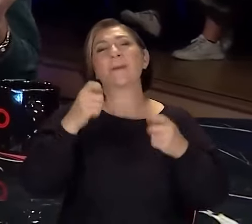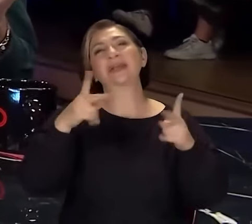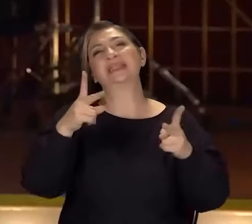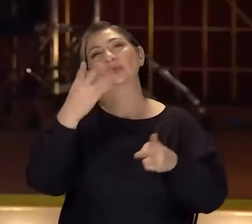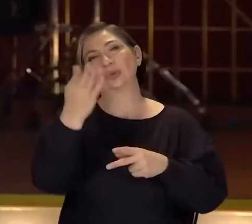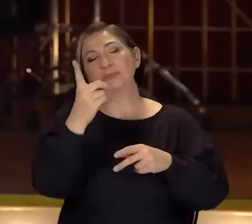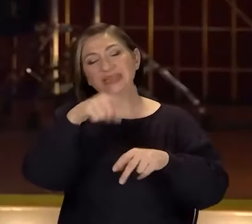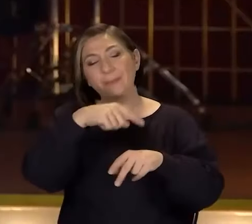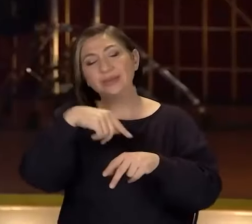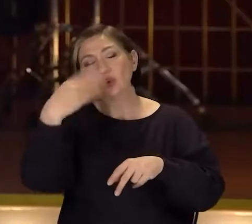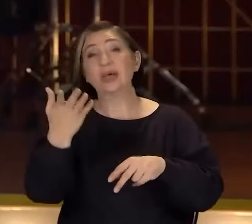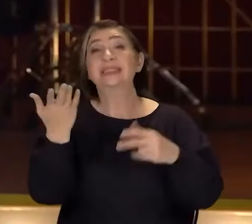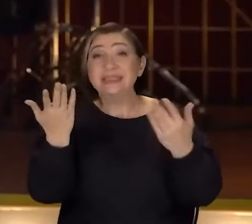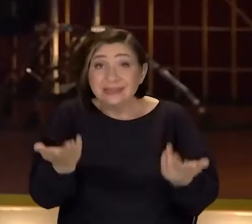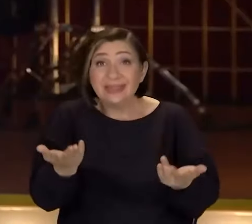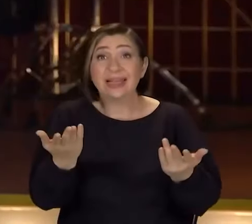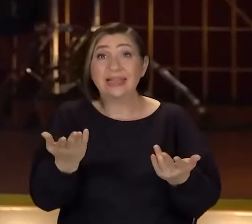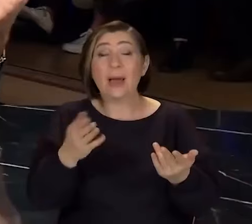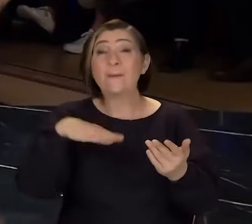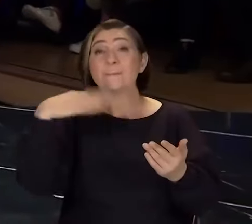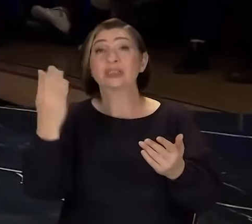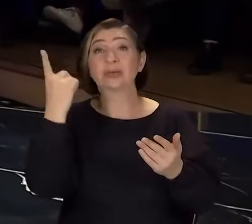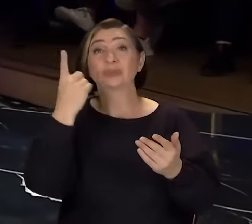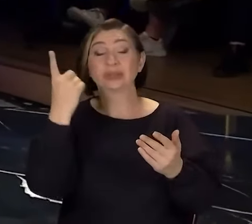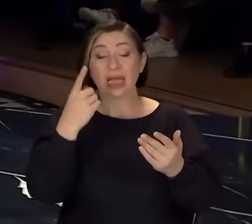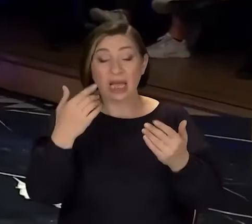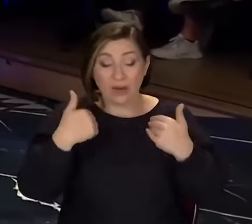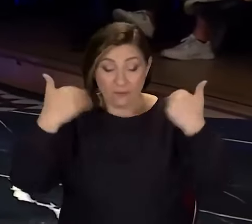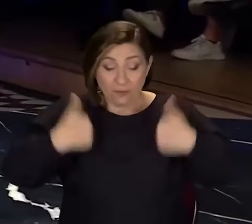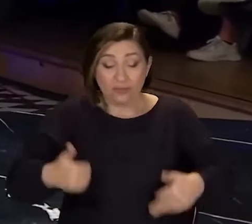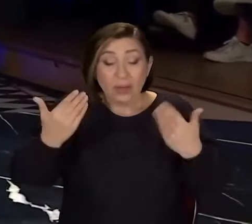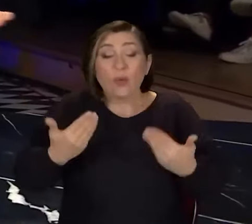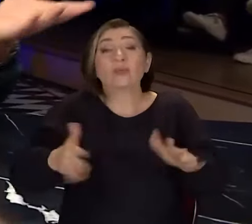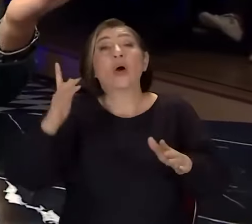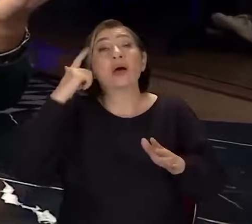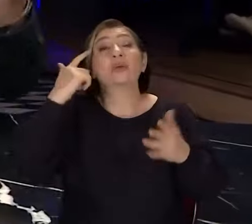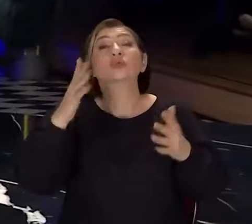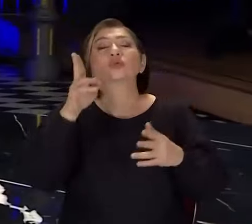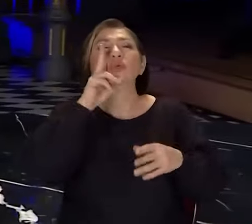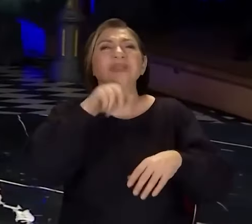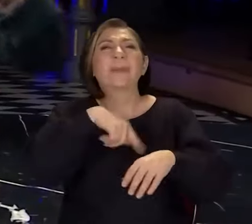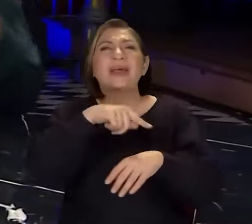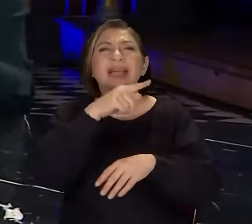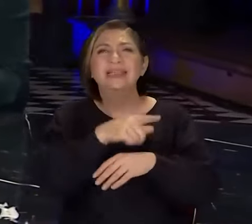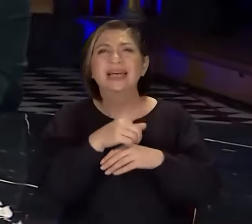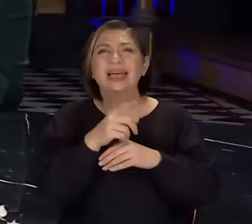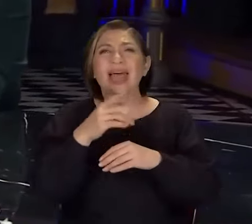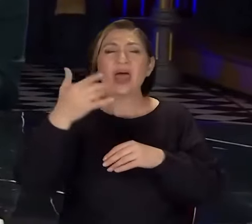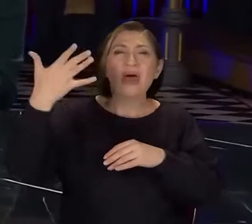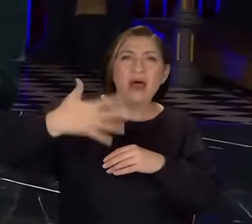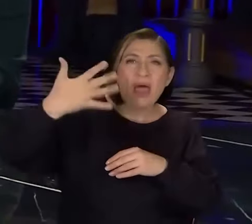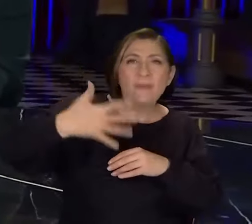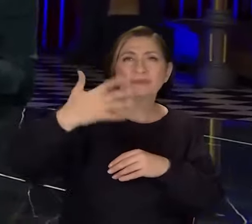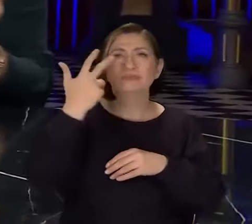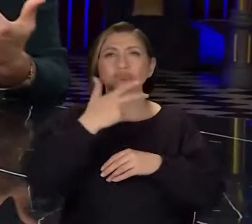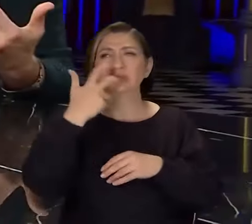oluyorsun bir zaman sonra. Zaten başka bir şey bünyen kabul etmiyor. Şimdi mesela atıyorum, son dönemlerde rap müzik